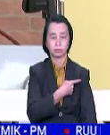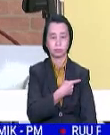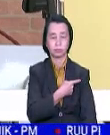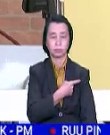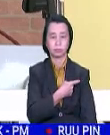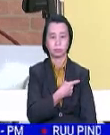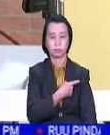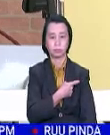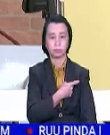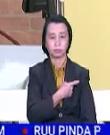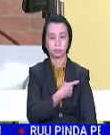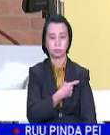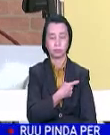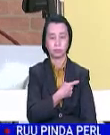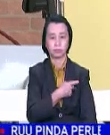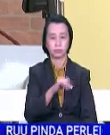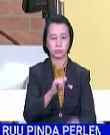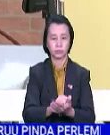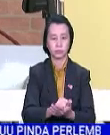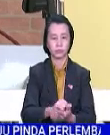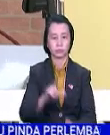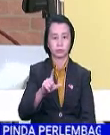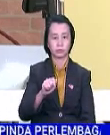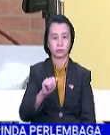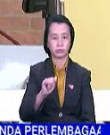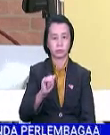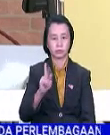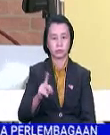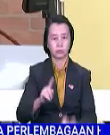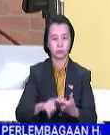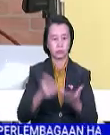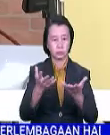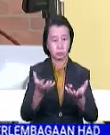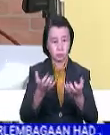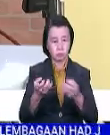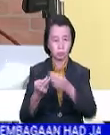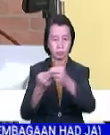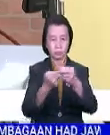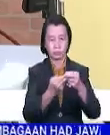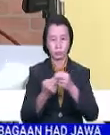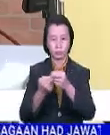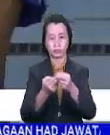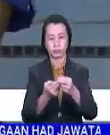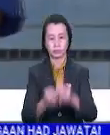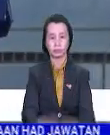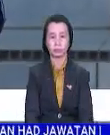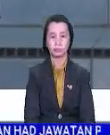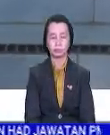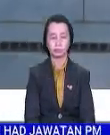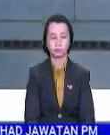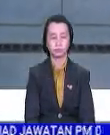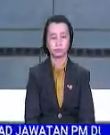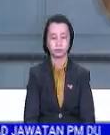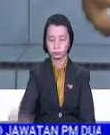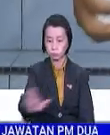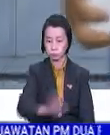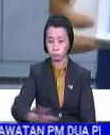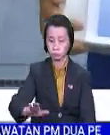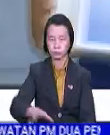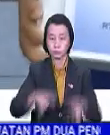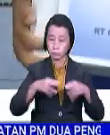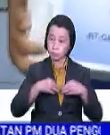itu ia mouffe paduan sementara itu rata-rata